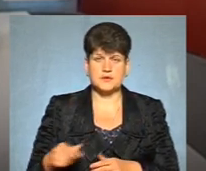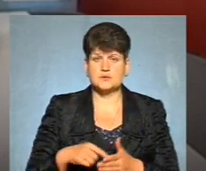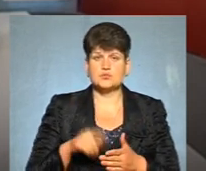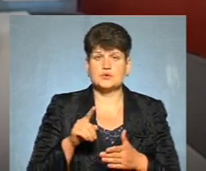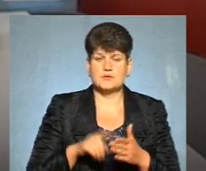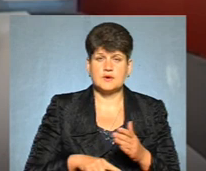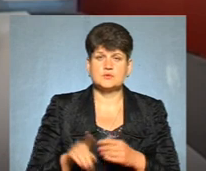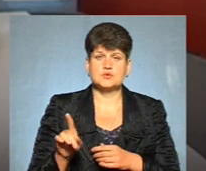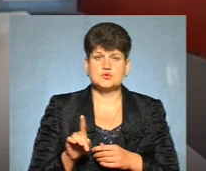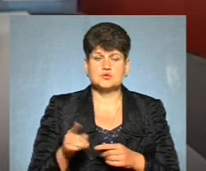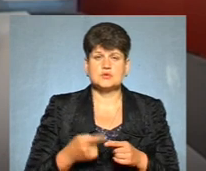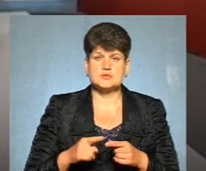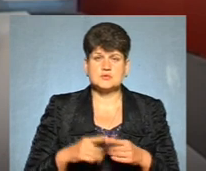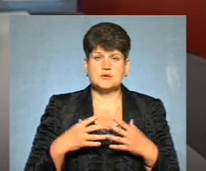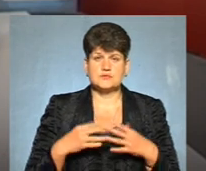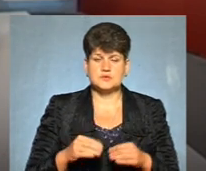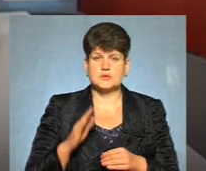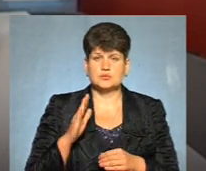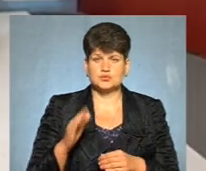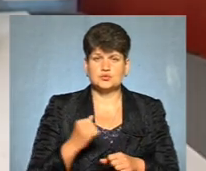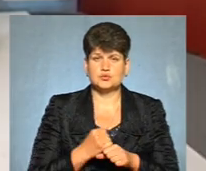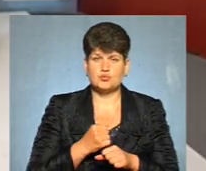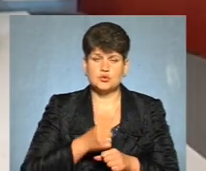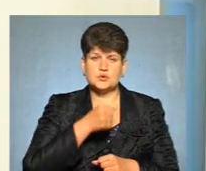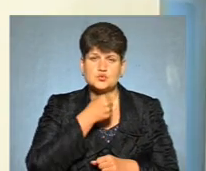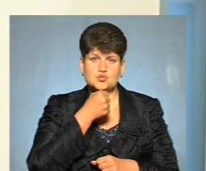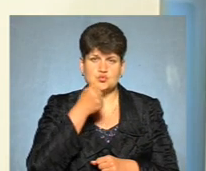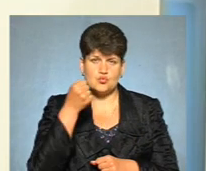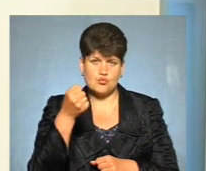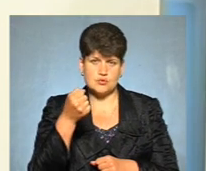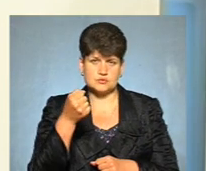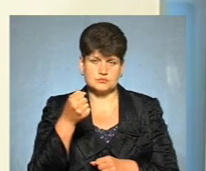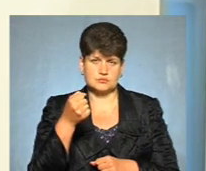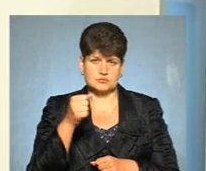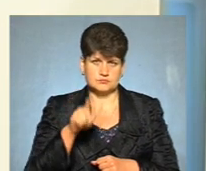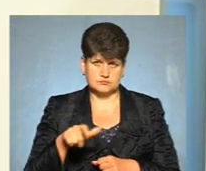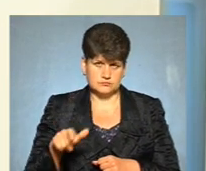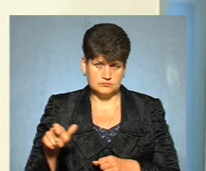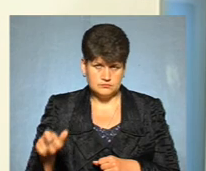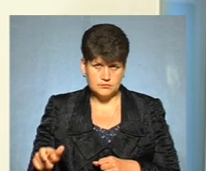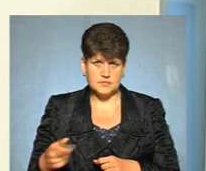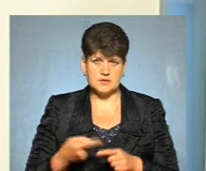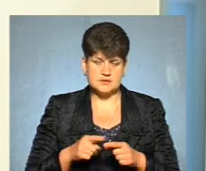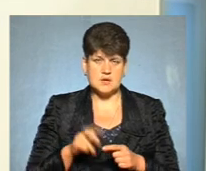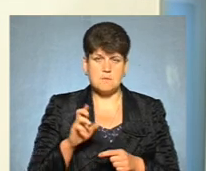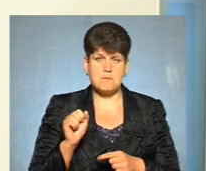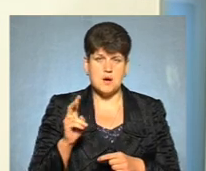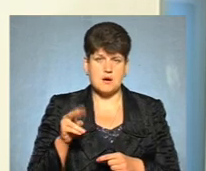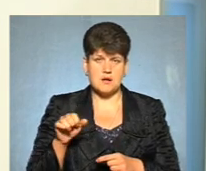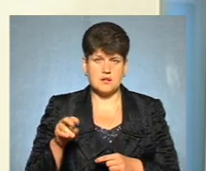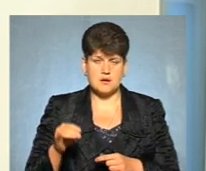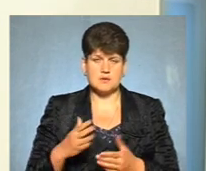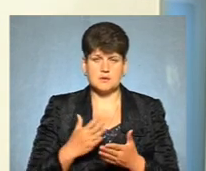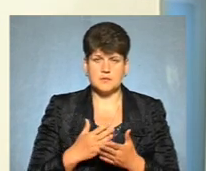Сподіваємося, що це вже буде робота з більш дорослим контингентом, адже це вже бакалаври, які мають